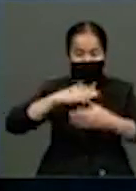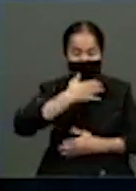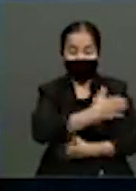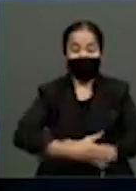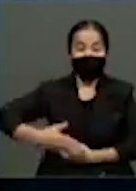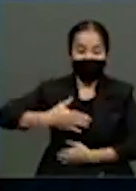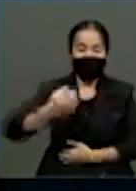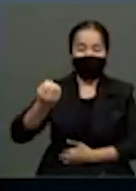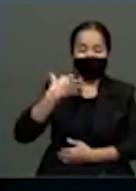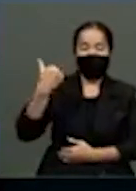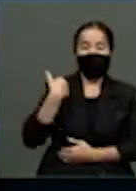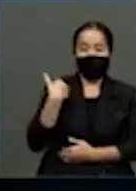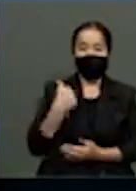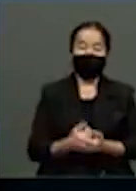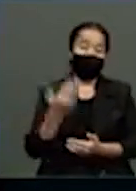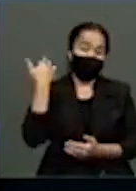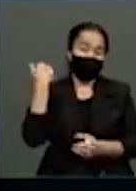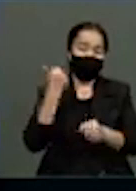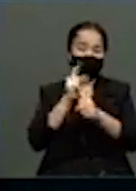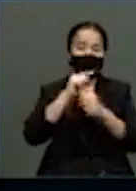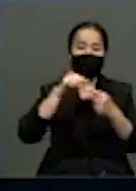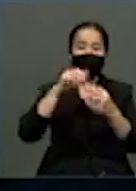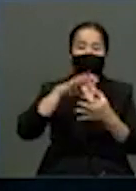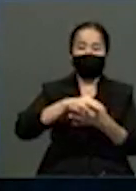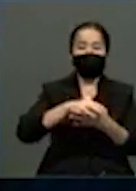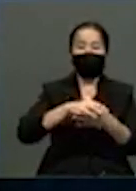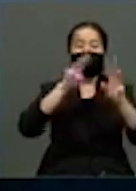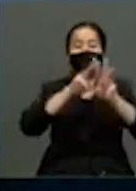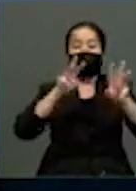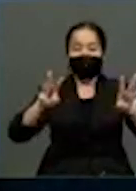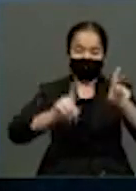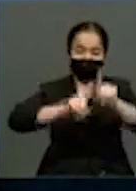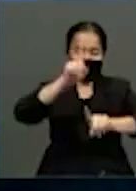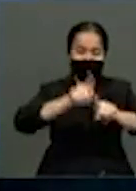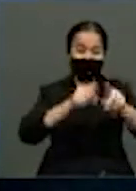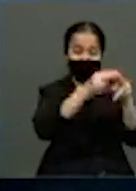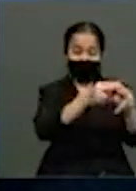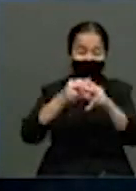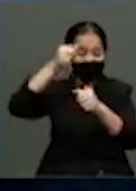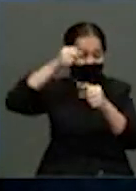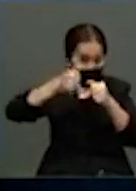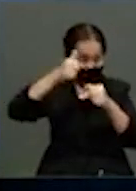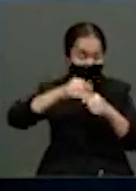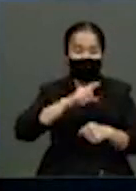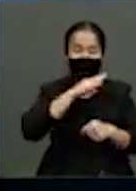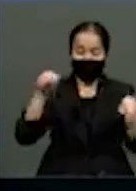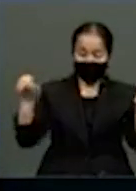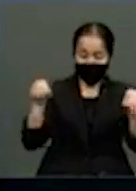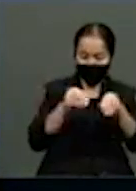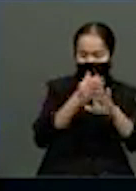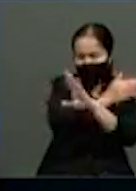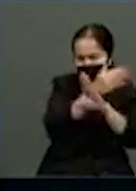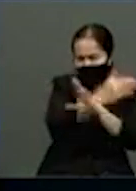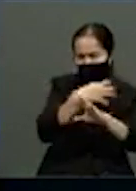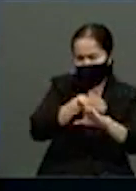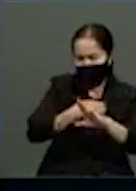ใช้เดิมเคยใช้ไทยสต็อปโควิดของกรมอนามัยมาก็คือเอาไปประเมินตัวเองจำได้ไหมครับตอนช่วงที่เราจะเปิดร้านอาหารทาง